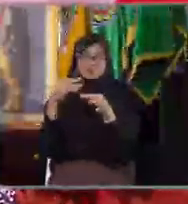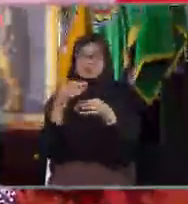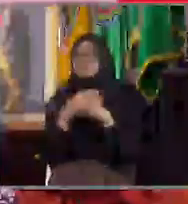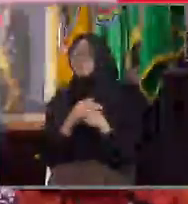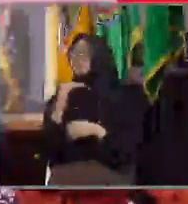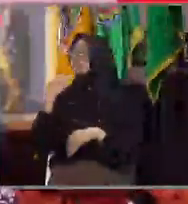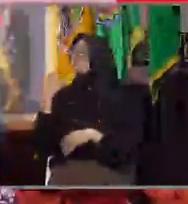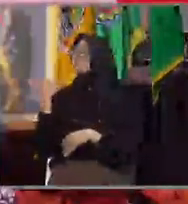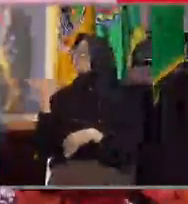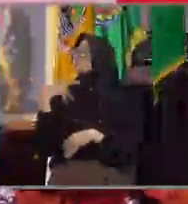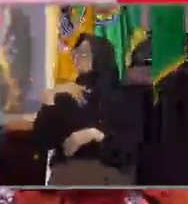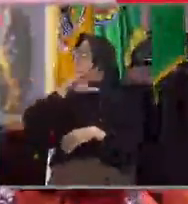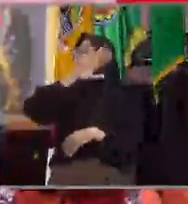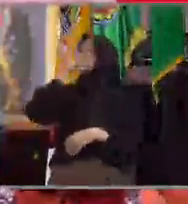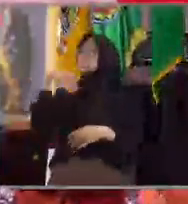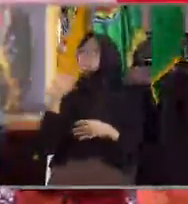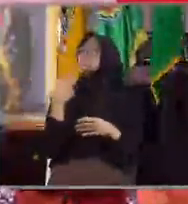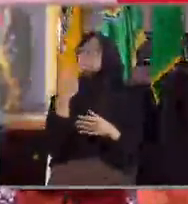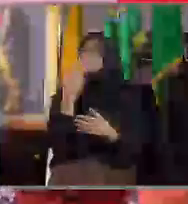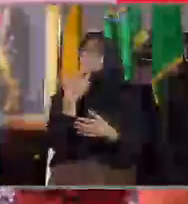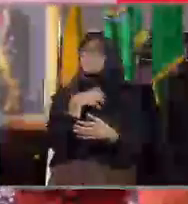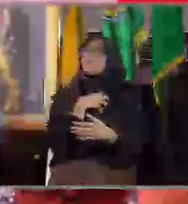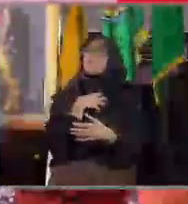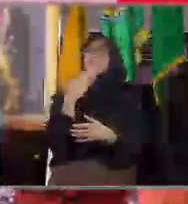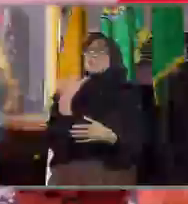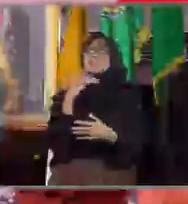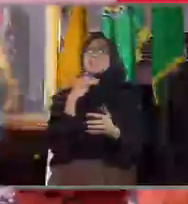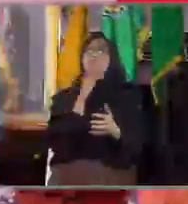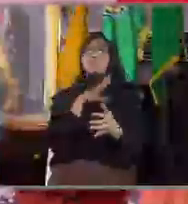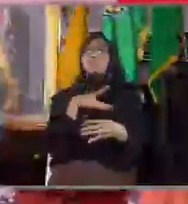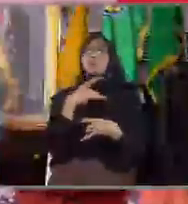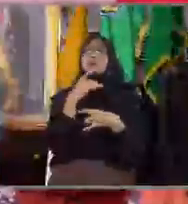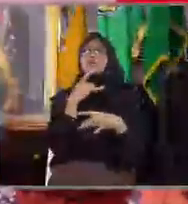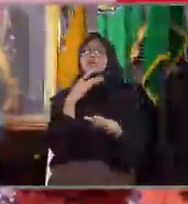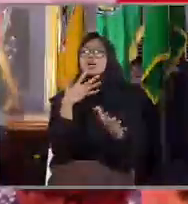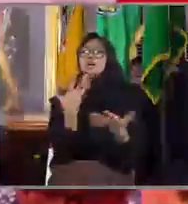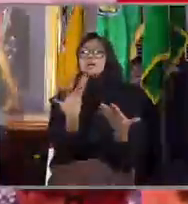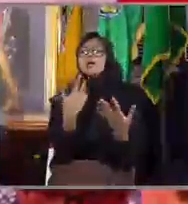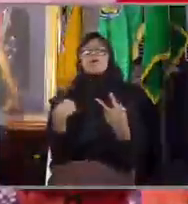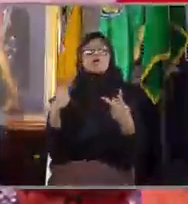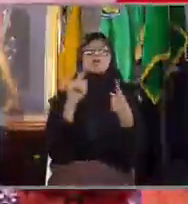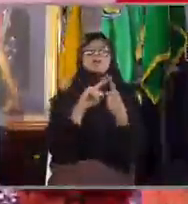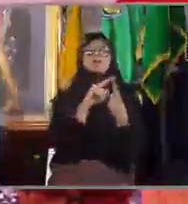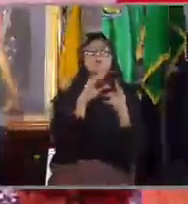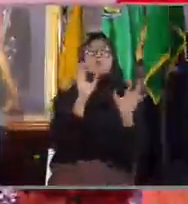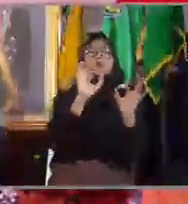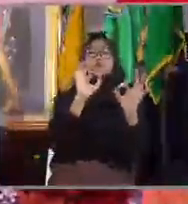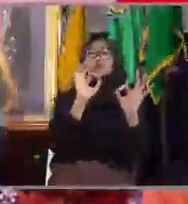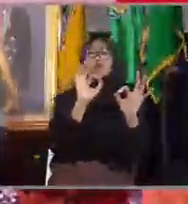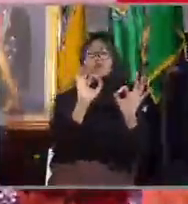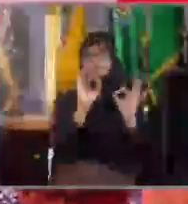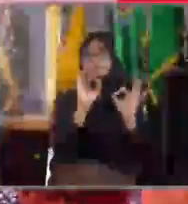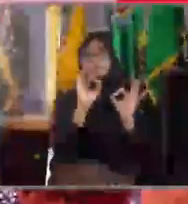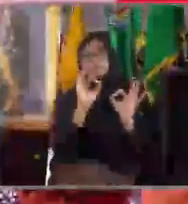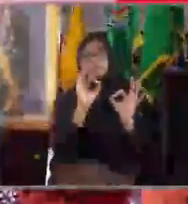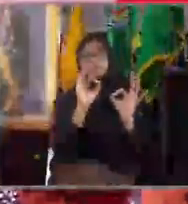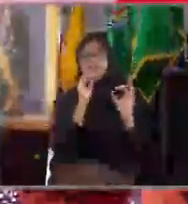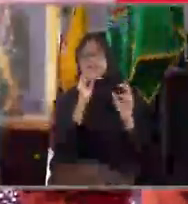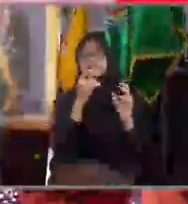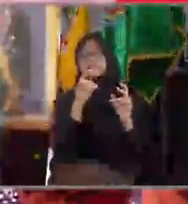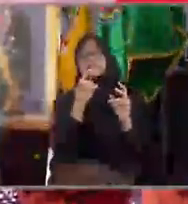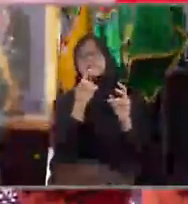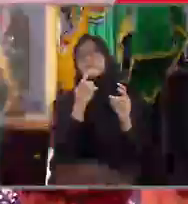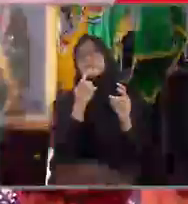pertanyaan tadi yang menarik Pak Bambang yang mana yang pertama adalah masalah pendidikan pendidikan Apa itu pendidikan tadi